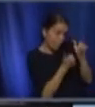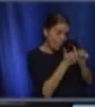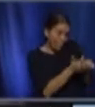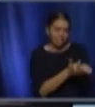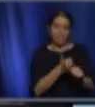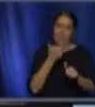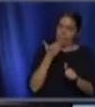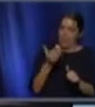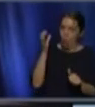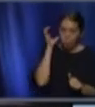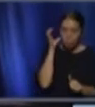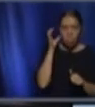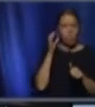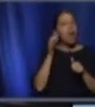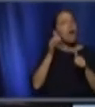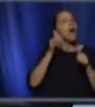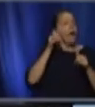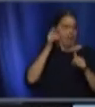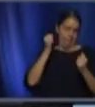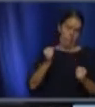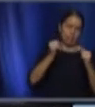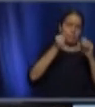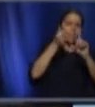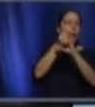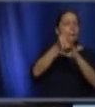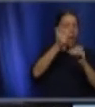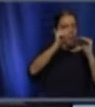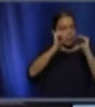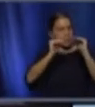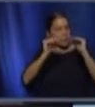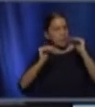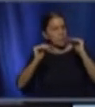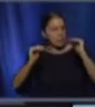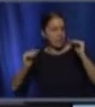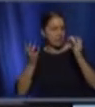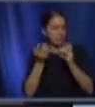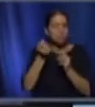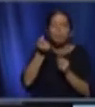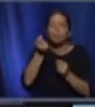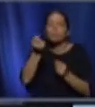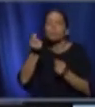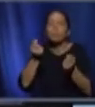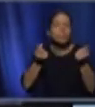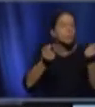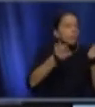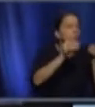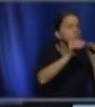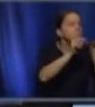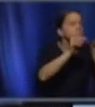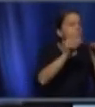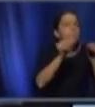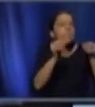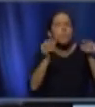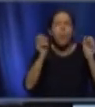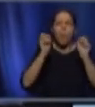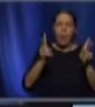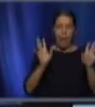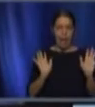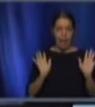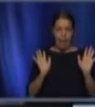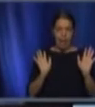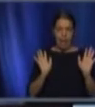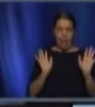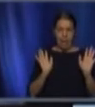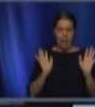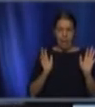éclosions soient petits. C'est-à-dire qu'on a 2, 3 cas, 4 cas, on est en mesure de contrôler. Fait que c'est tout ça qu'il faut regarder comme tel et c'est tout ça